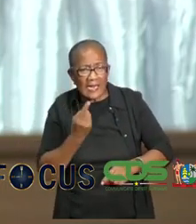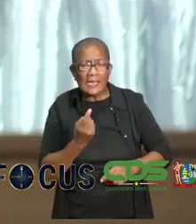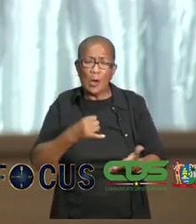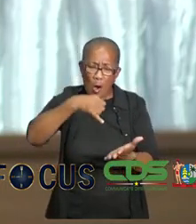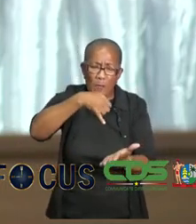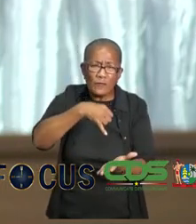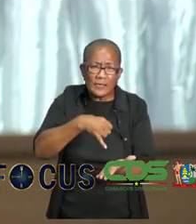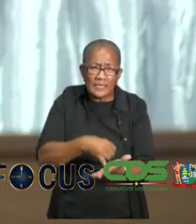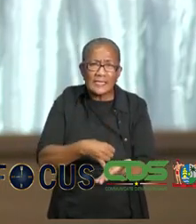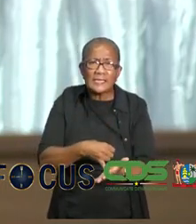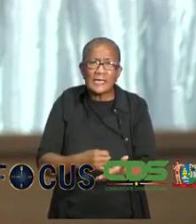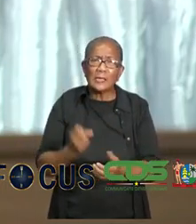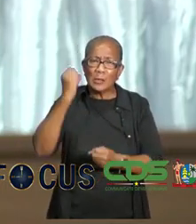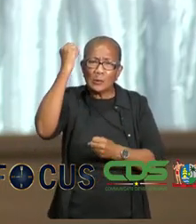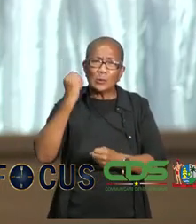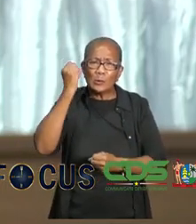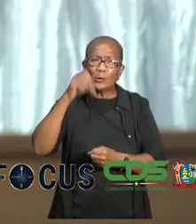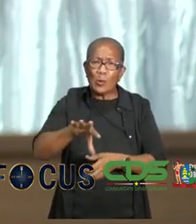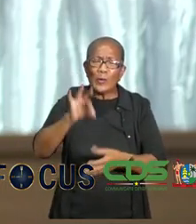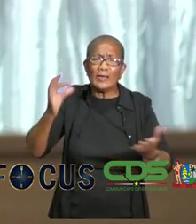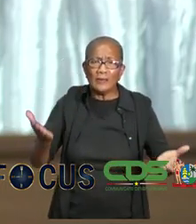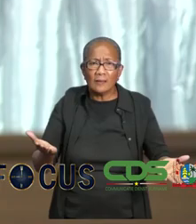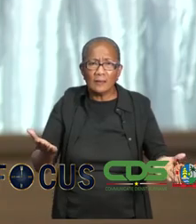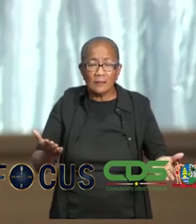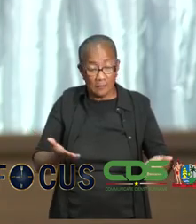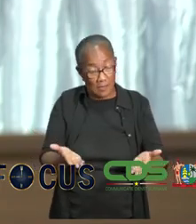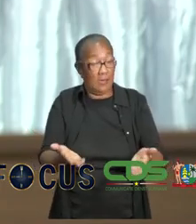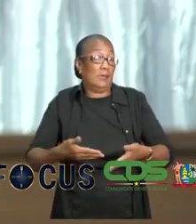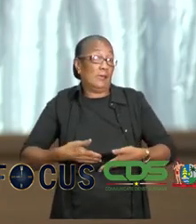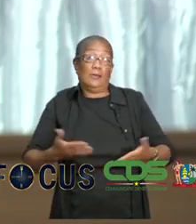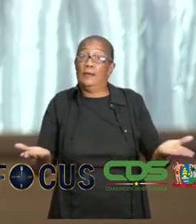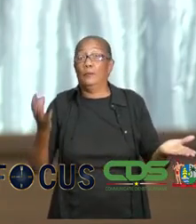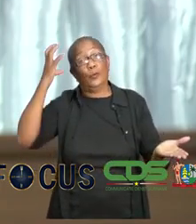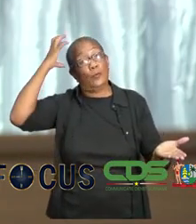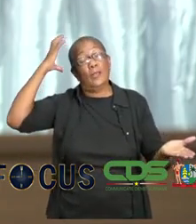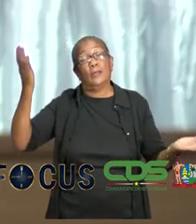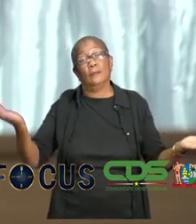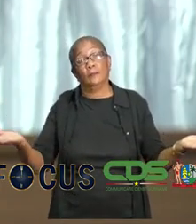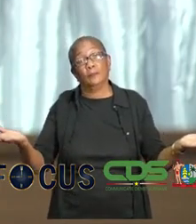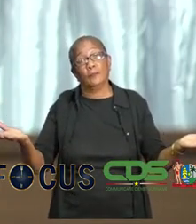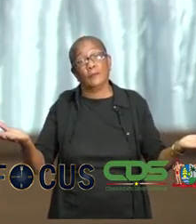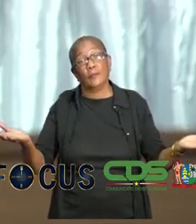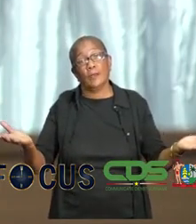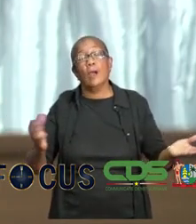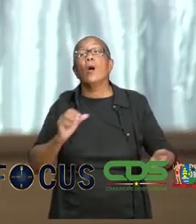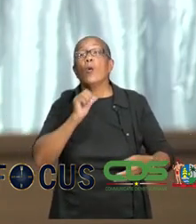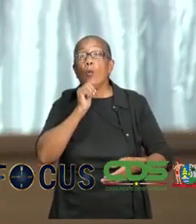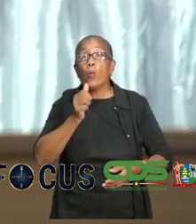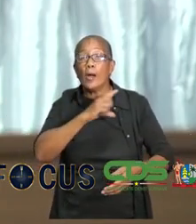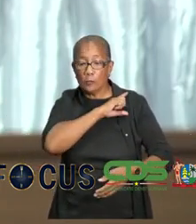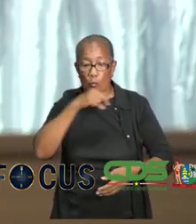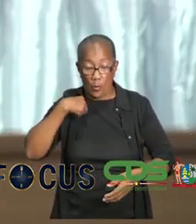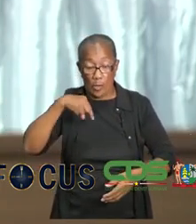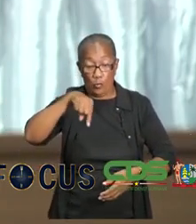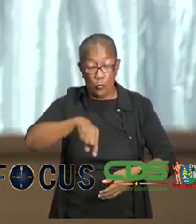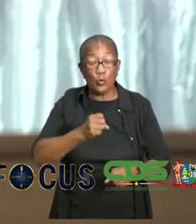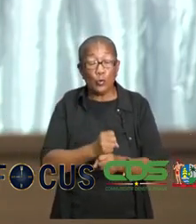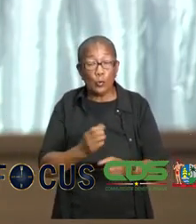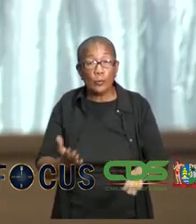te kunnen winnen, ja, dan krijg je dit soort situaties. Dus wat wij bezig zijn te doen met